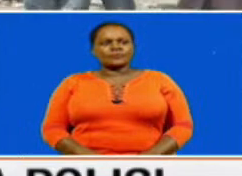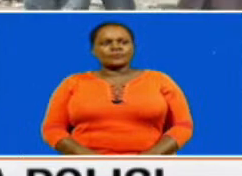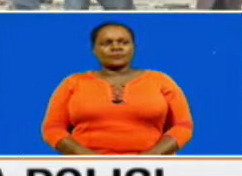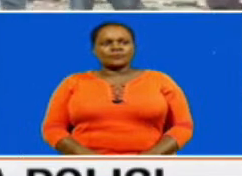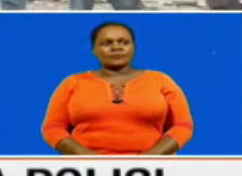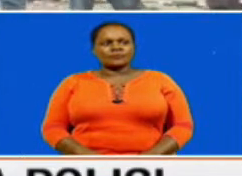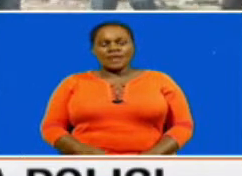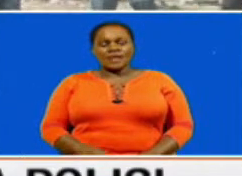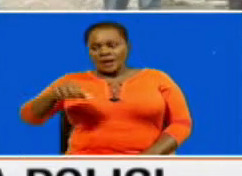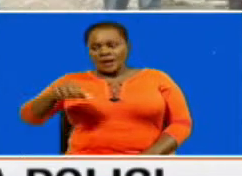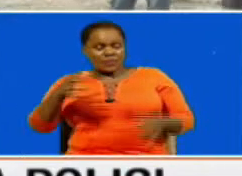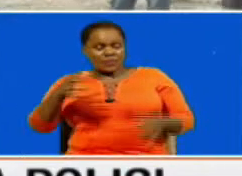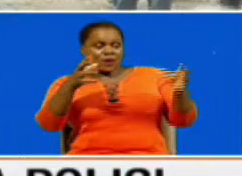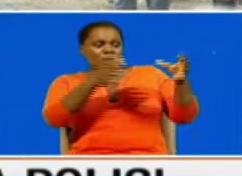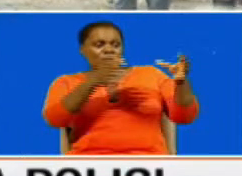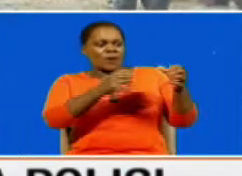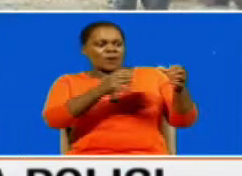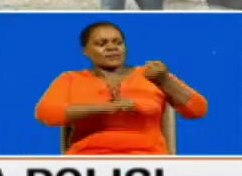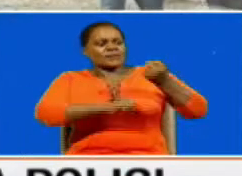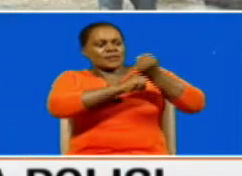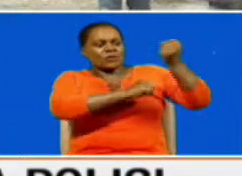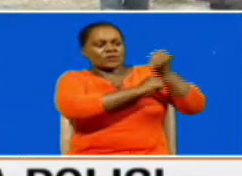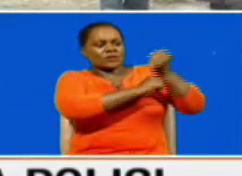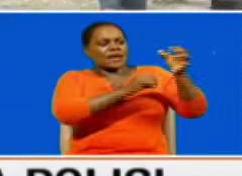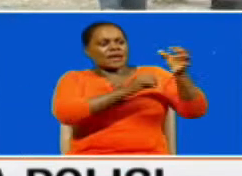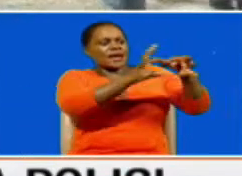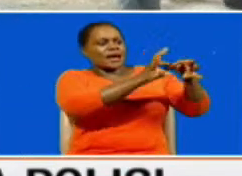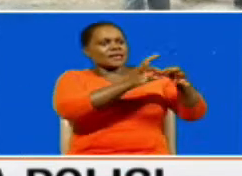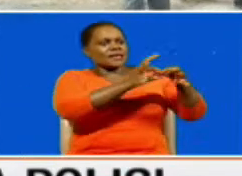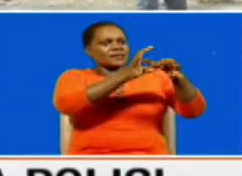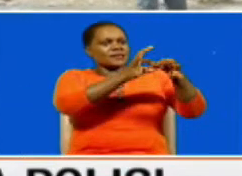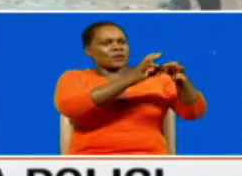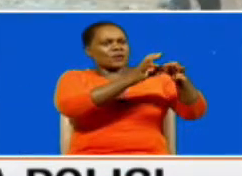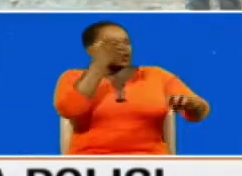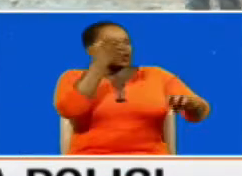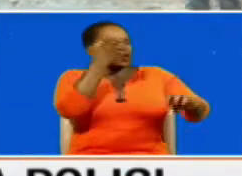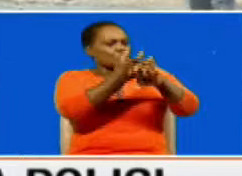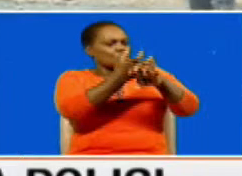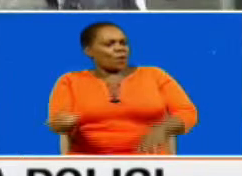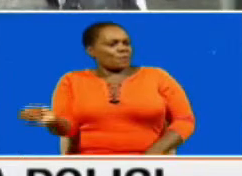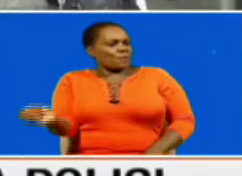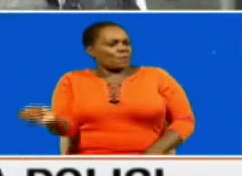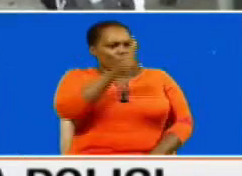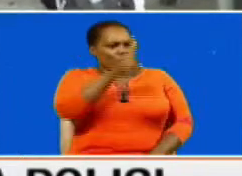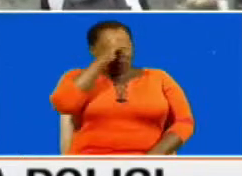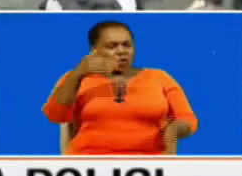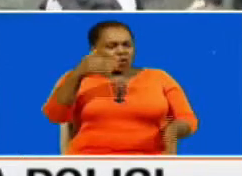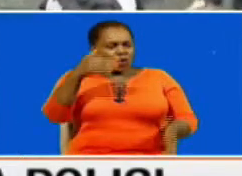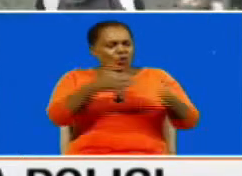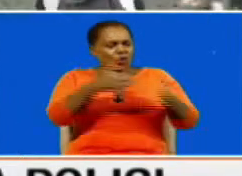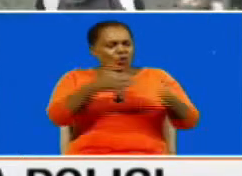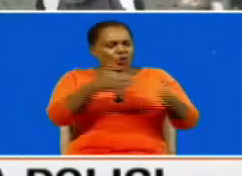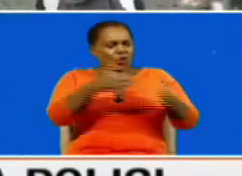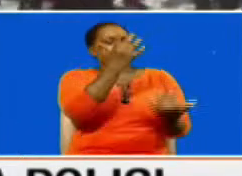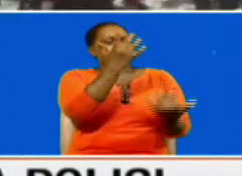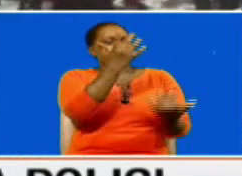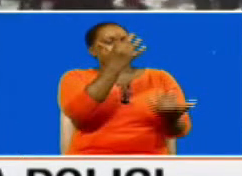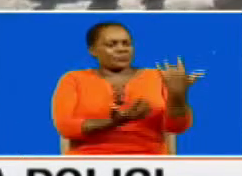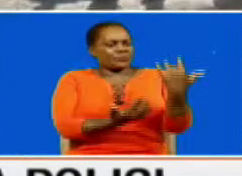Kwa upande mwingine, wafuasi wa Azimio wakiwapura polisi kwa mawe, wakiziba barabara na kuwasha